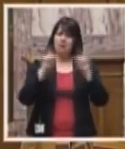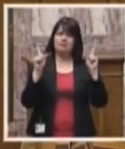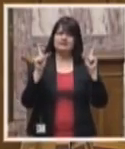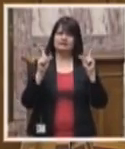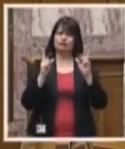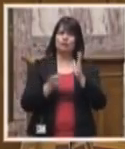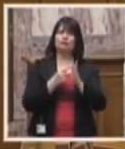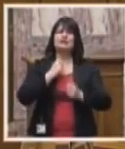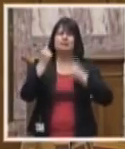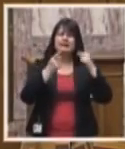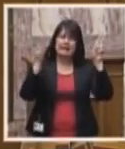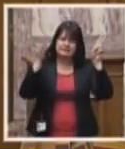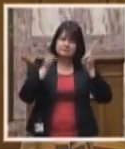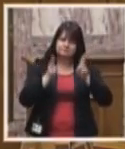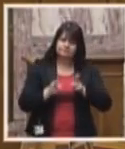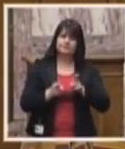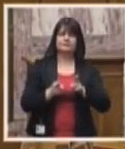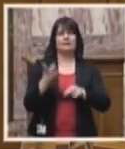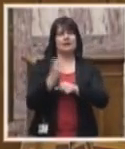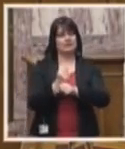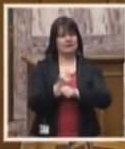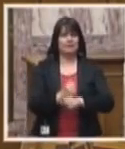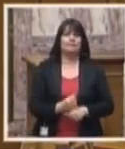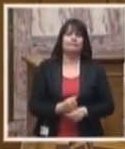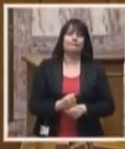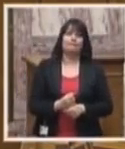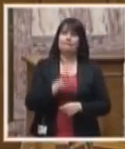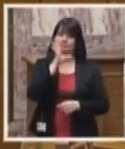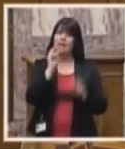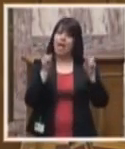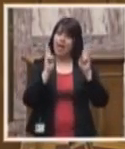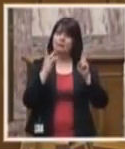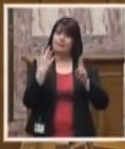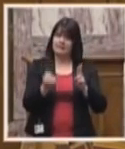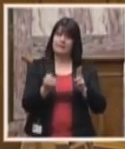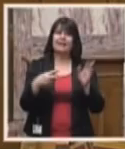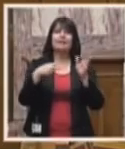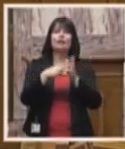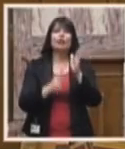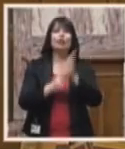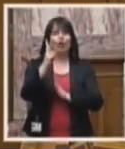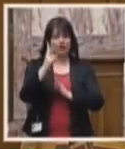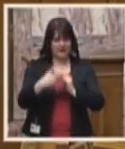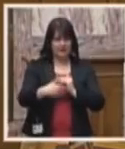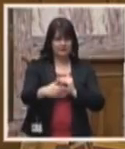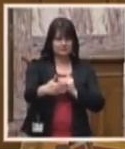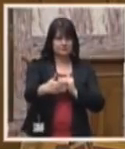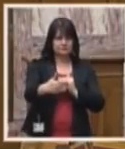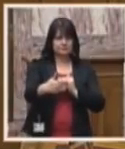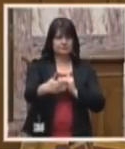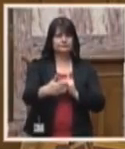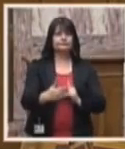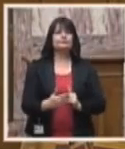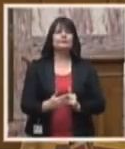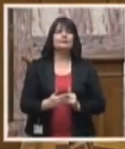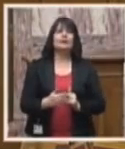μειώσει πατάλες. Πράγματι υπάρχει ελπίδα ότι το 2012 θα έχουμε